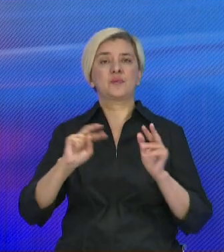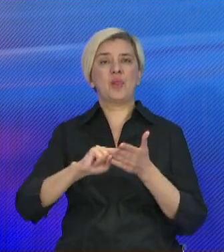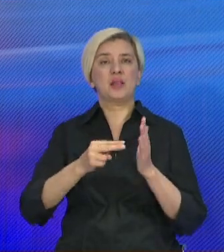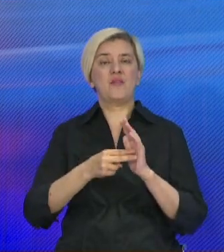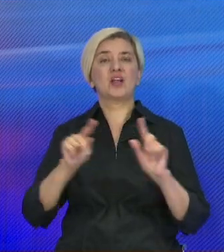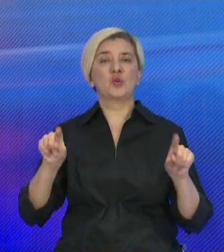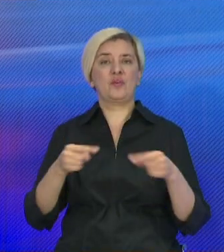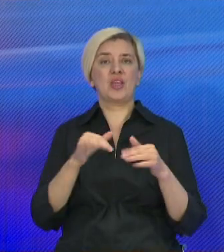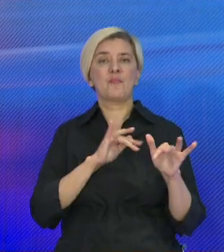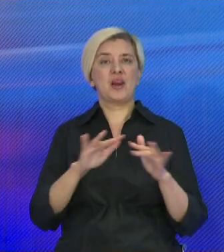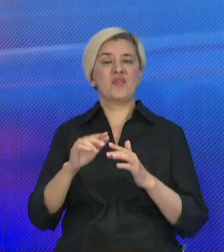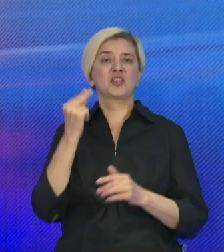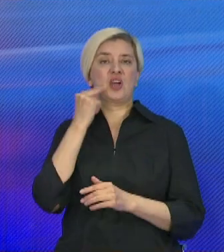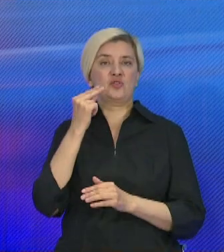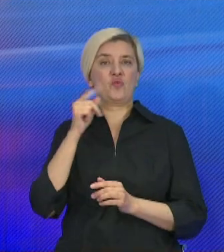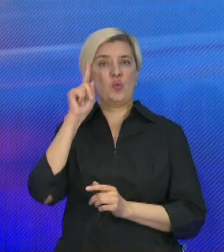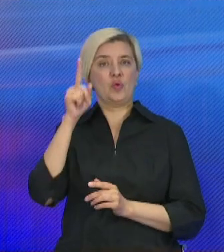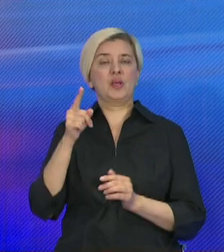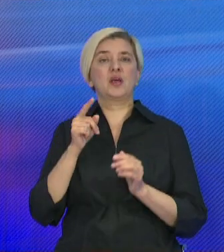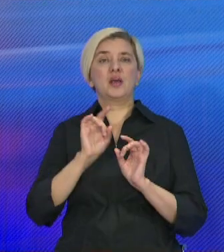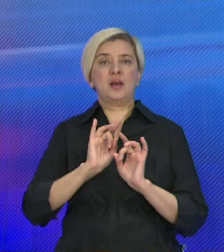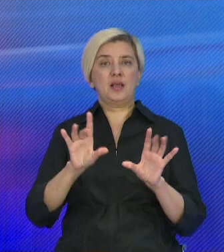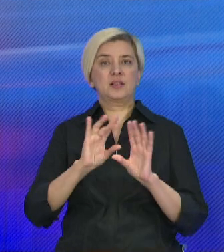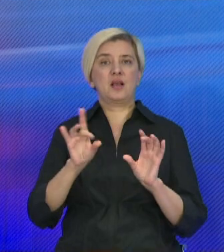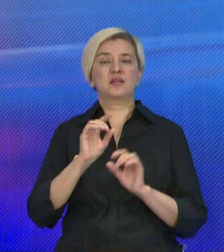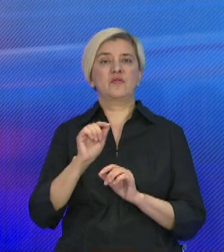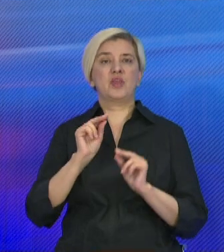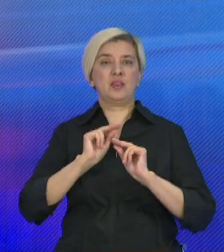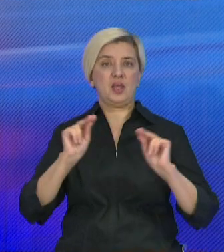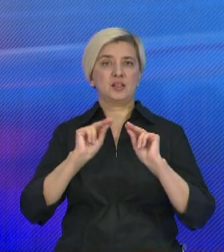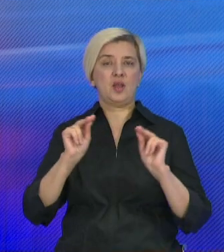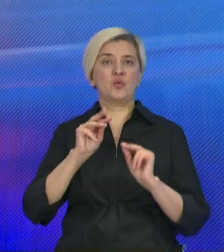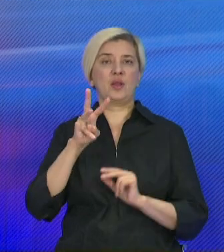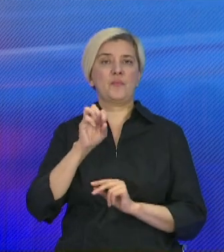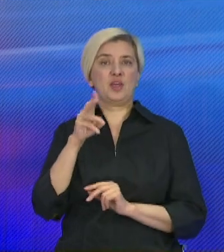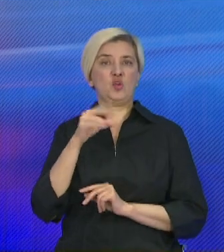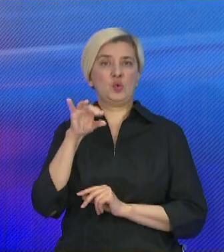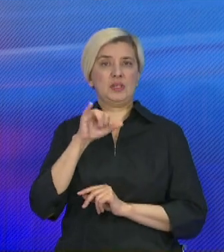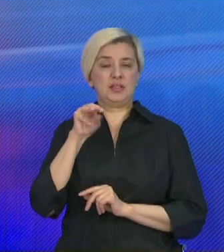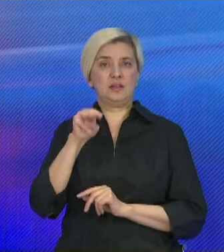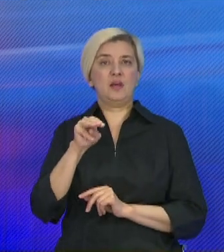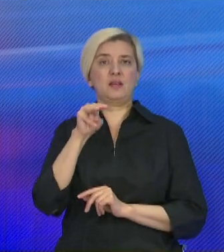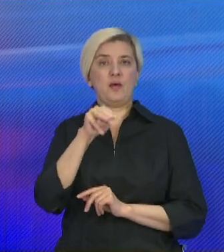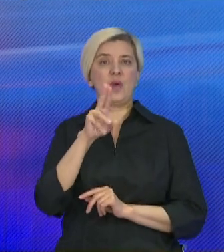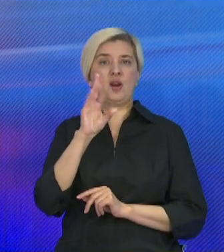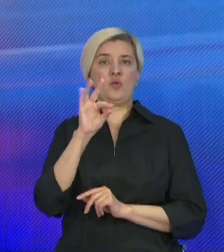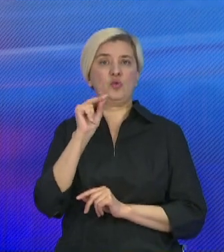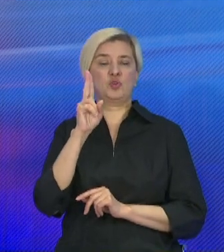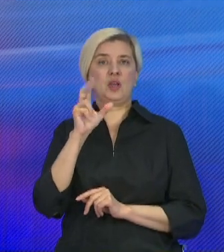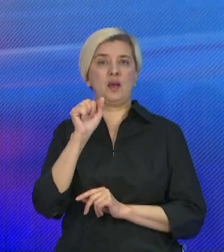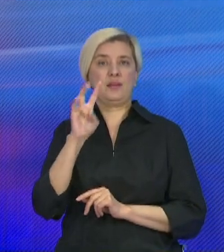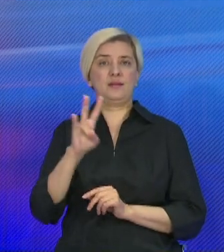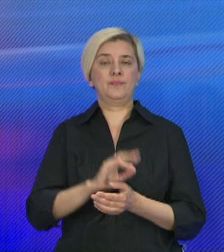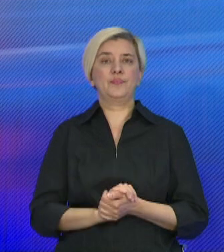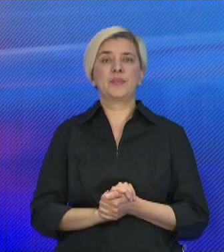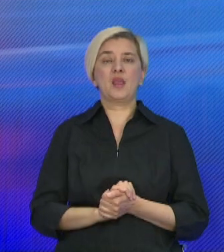урок, слухачам школы рассказывая яе незменный коуч, наставник-методист Грузинского региона Тамара Качкан. Урок